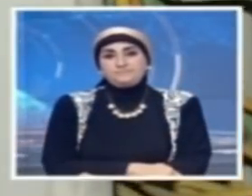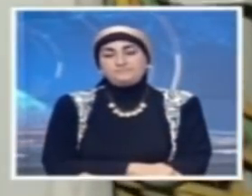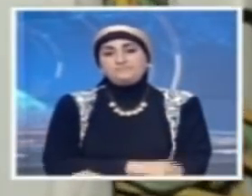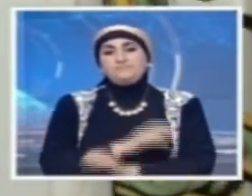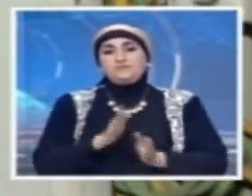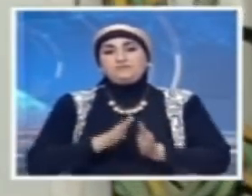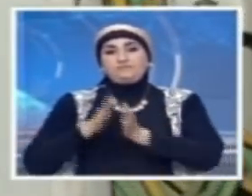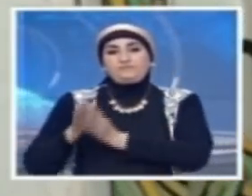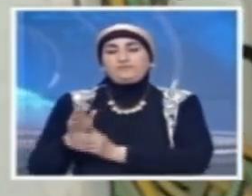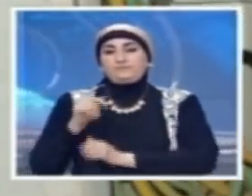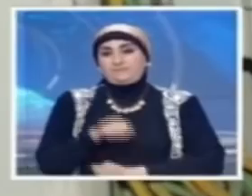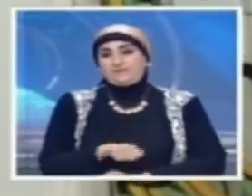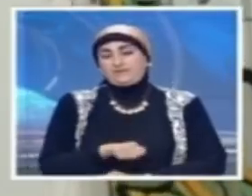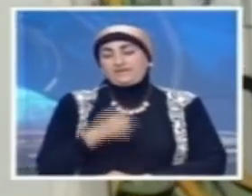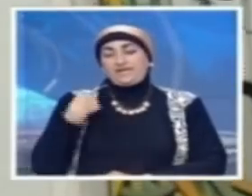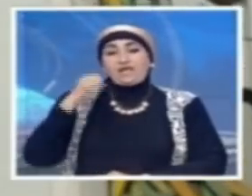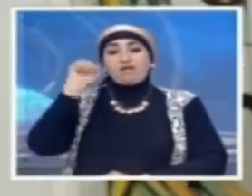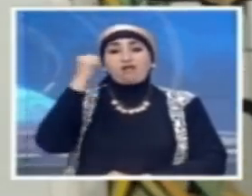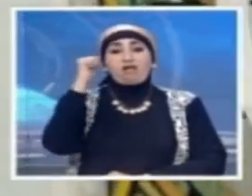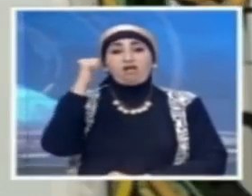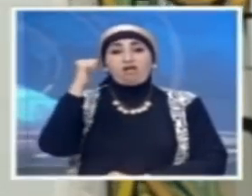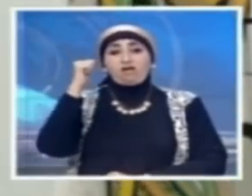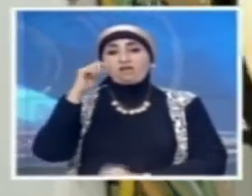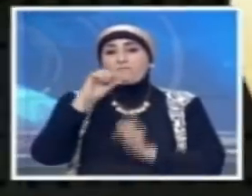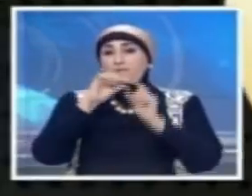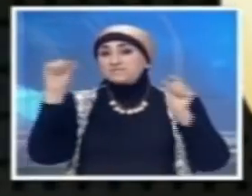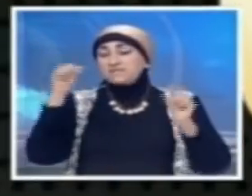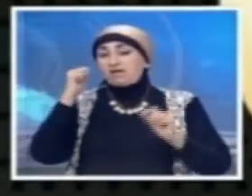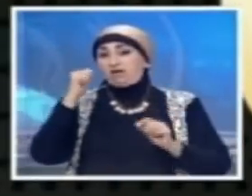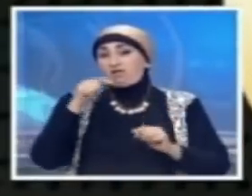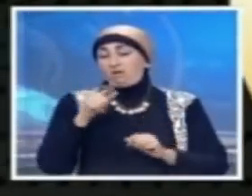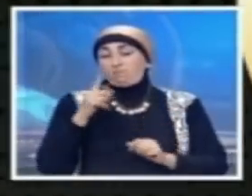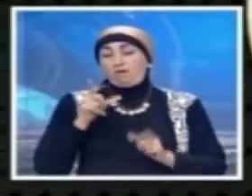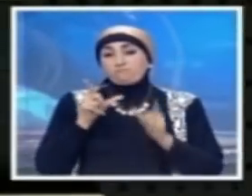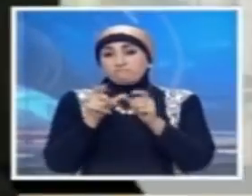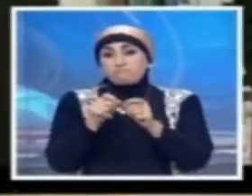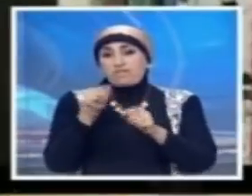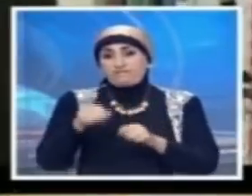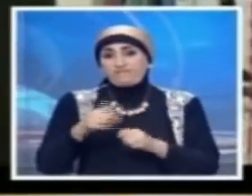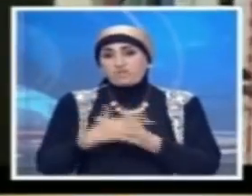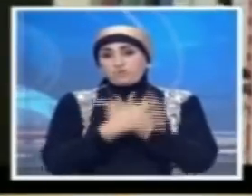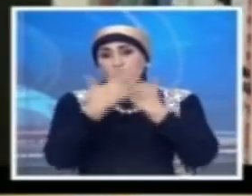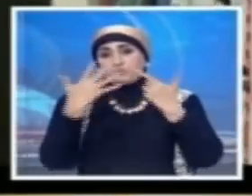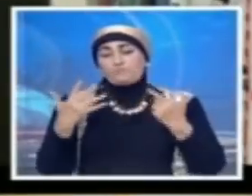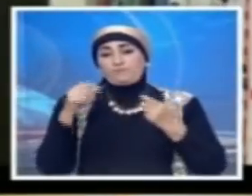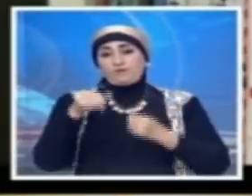وفي مجال قضايا التيار الكهربائي، ضبطت وزارة الداخلية خلال أسبوع